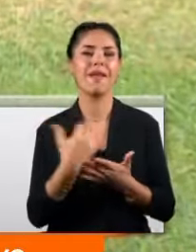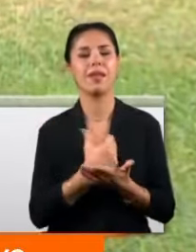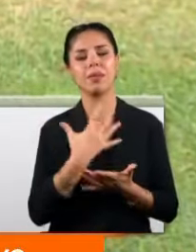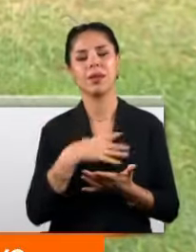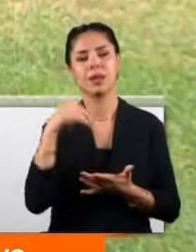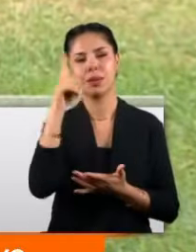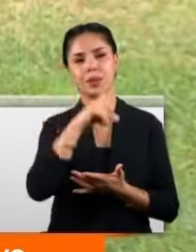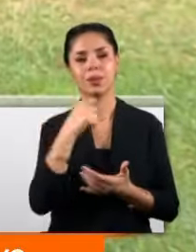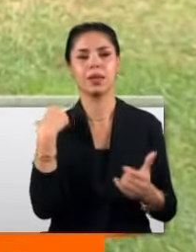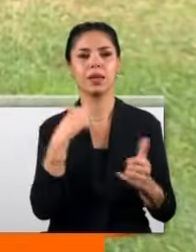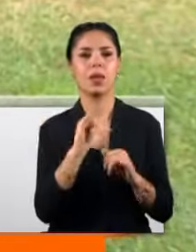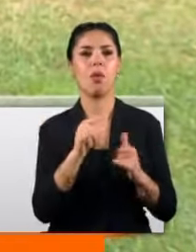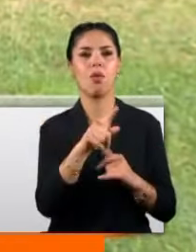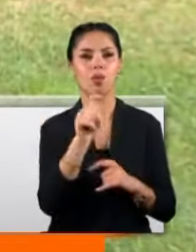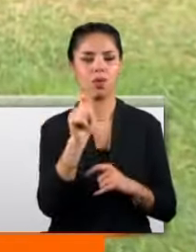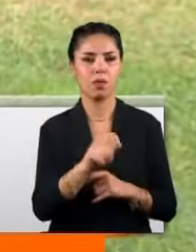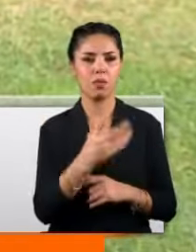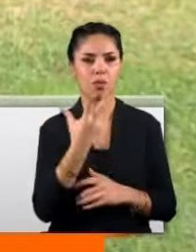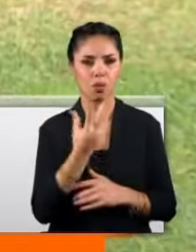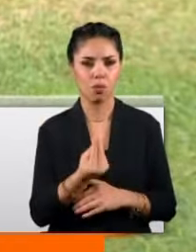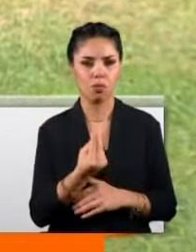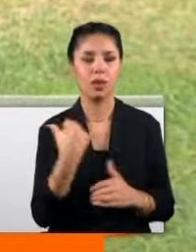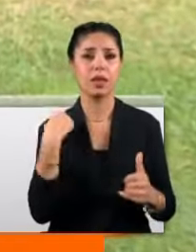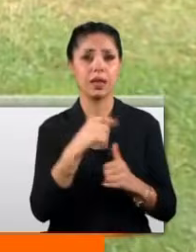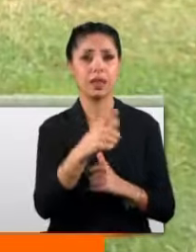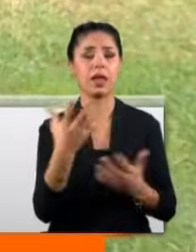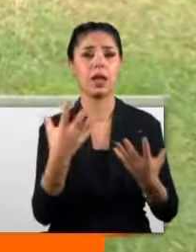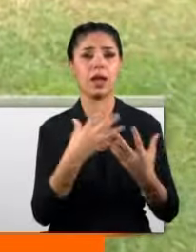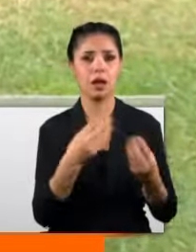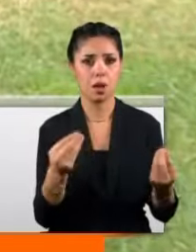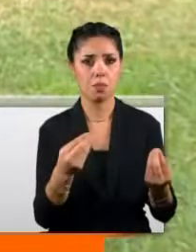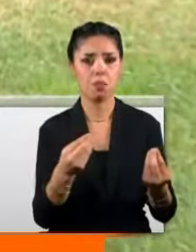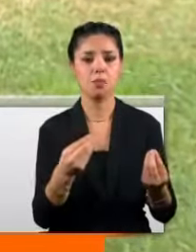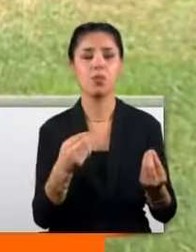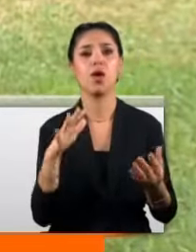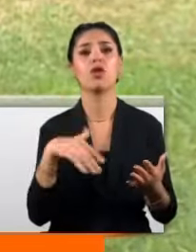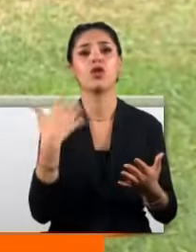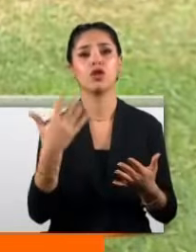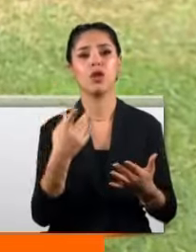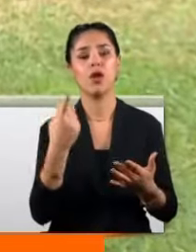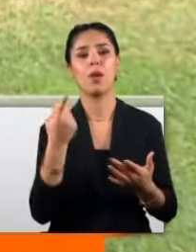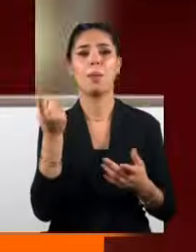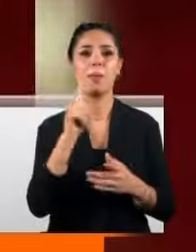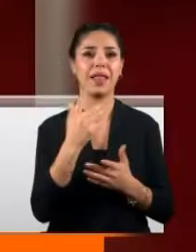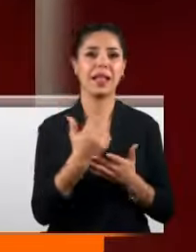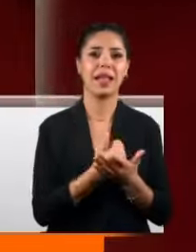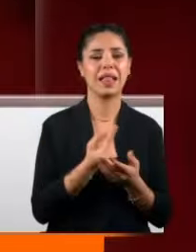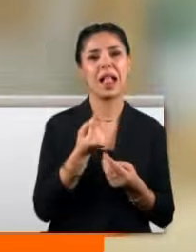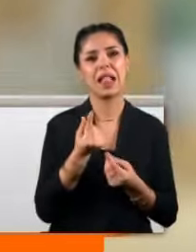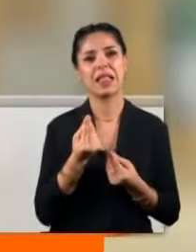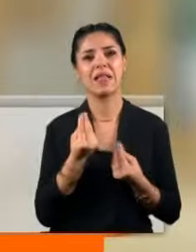kaidesiyle tekrar oynamasını sağlarsın, tekrar kaybettirirsin, sonra bir kısmını kazanmasını sağlarsın.